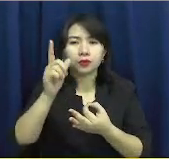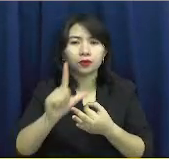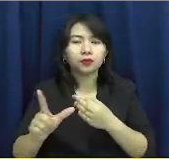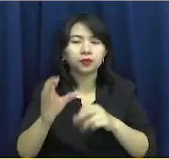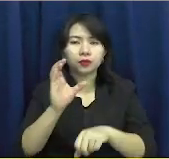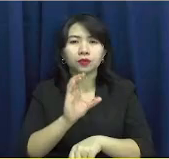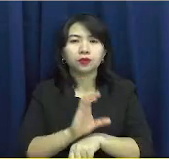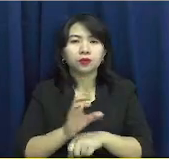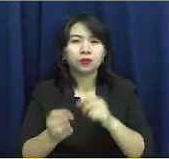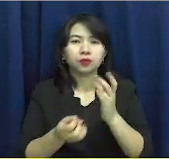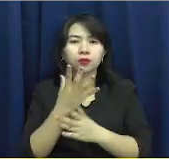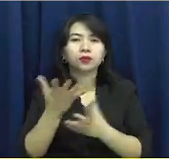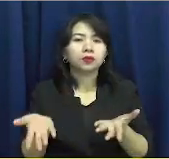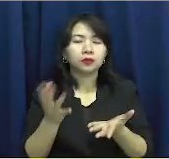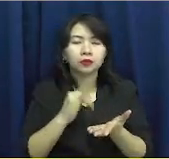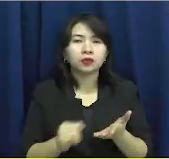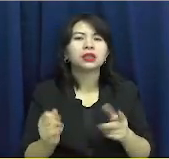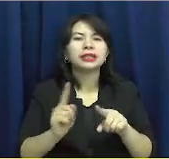ay kakaiba.